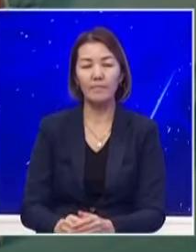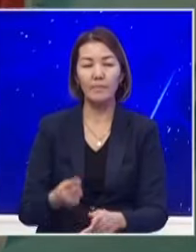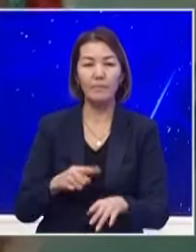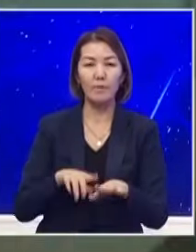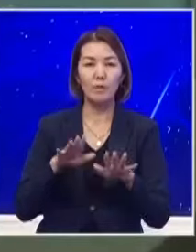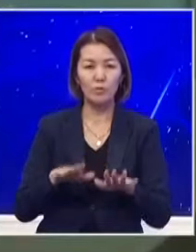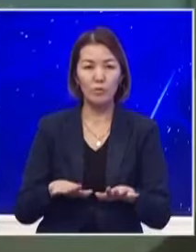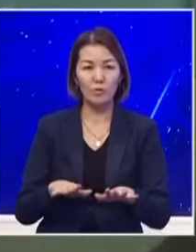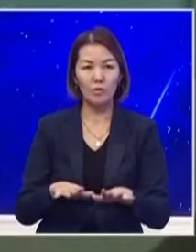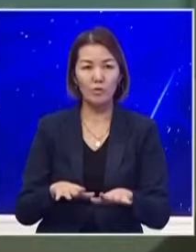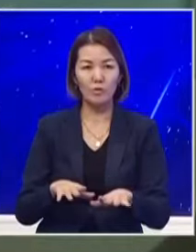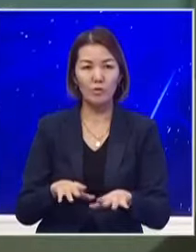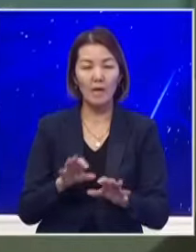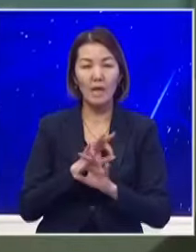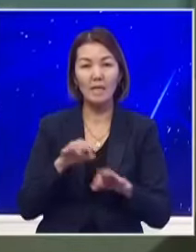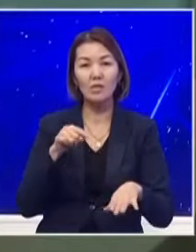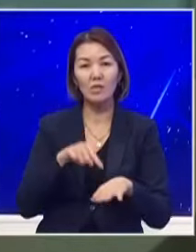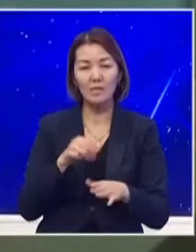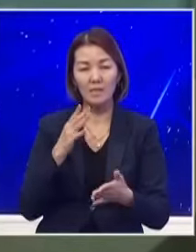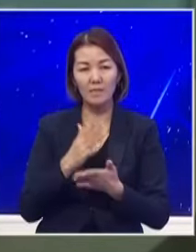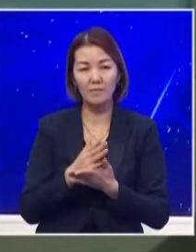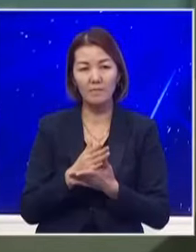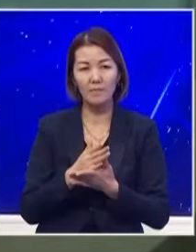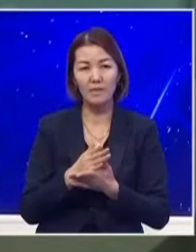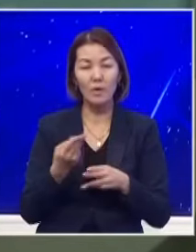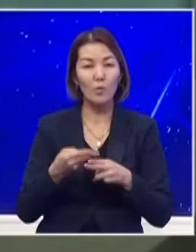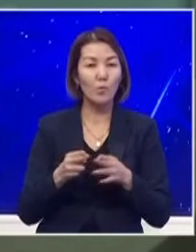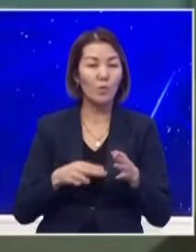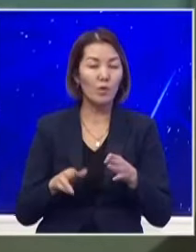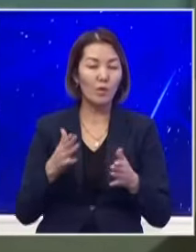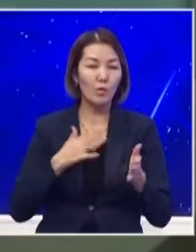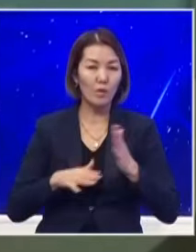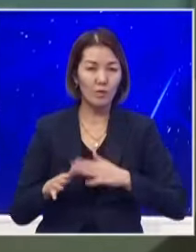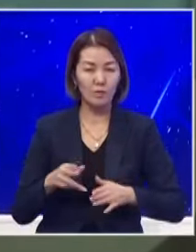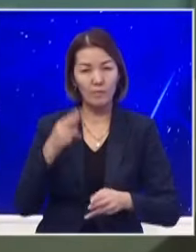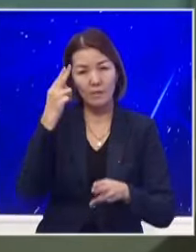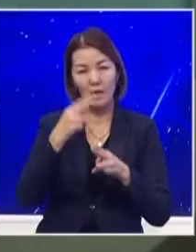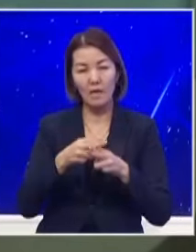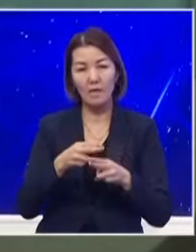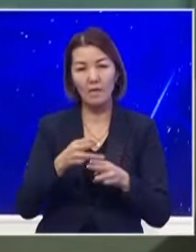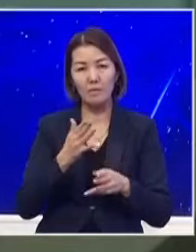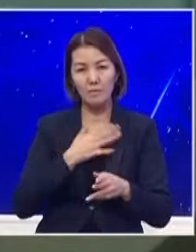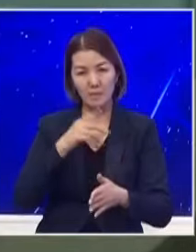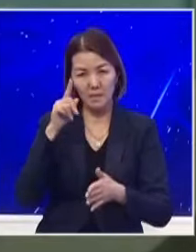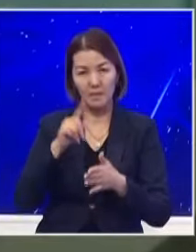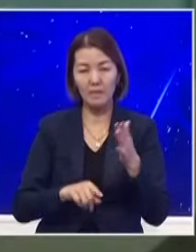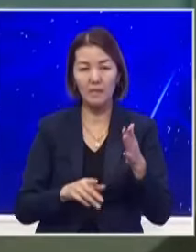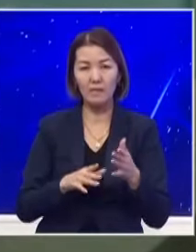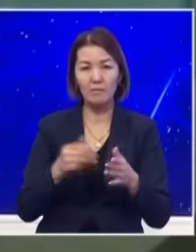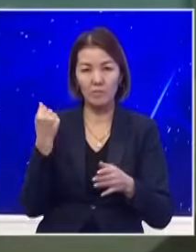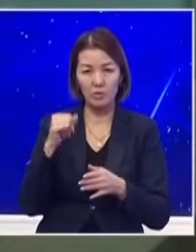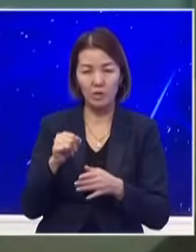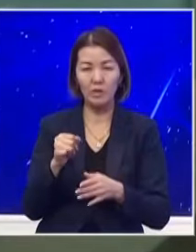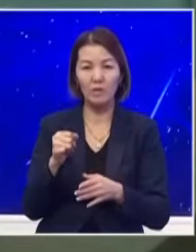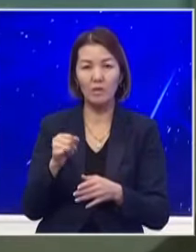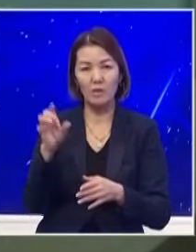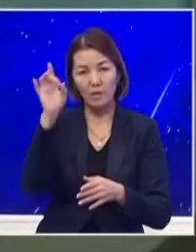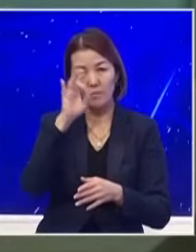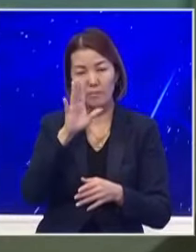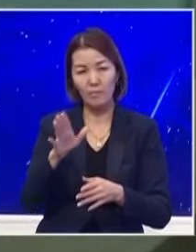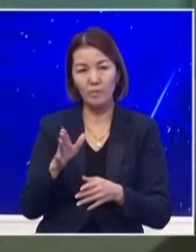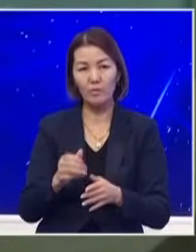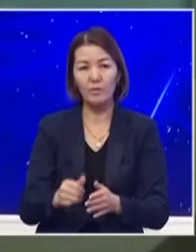енді жақсы сезім, өте керемет сезім. Ауыл ағаларымыздың сенімін ақтап, және де осындай ел ағасының осындай үлкен